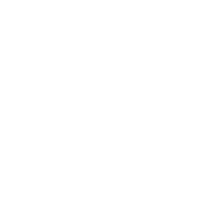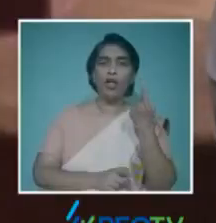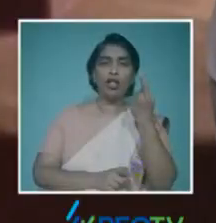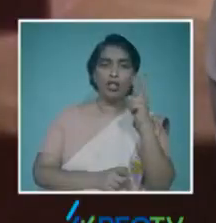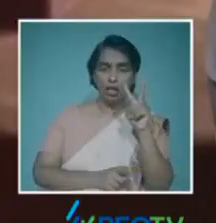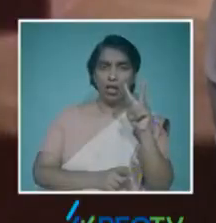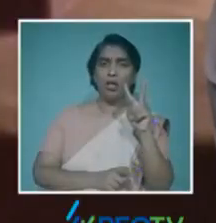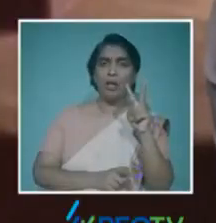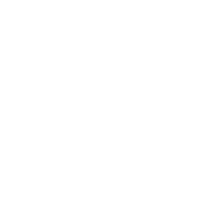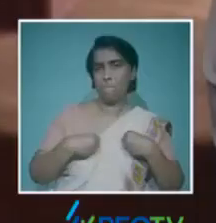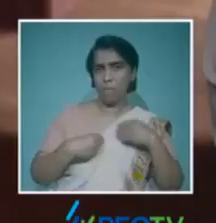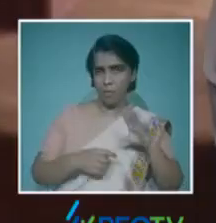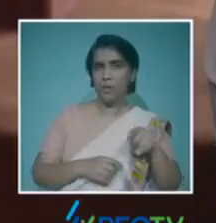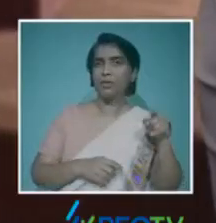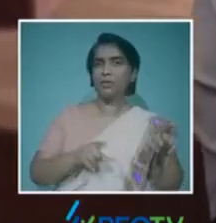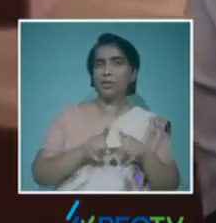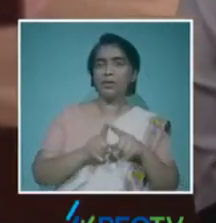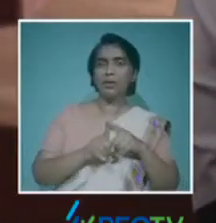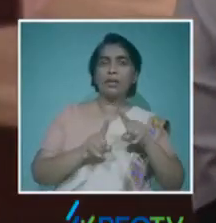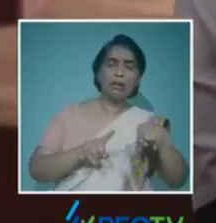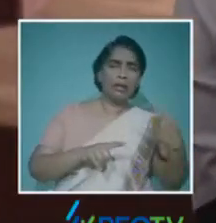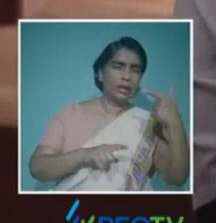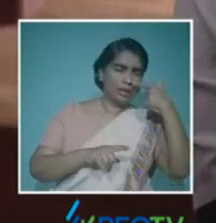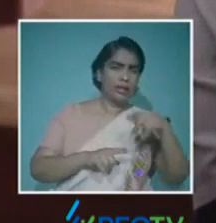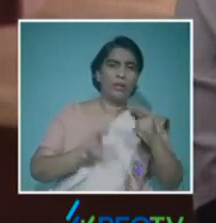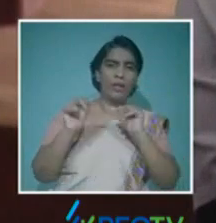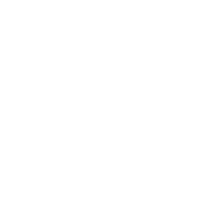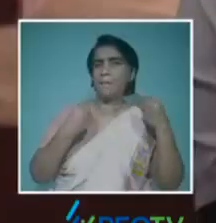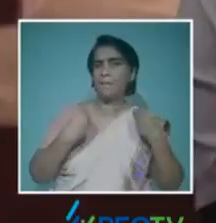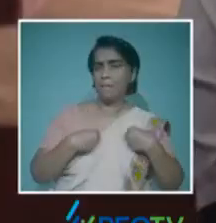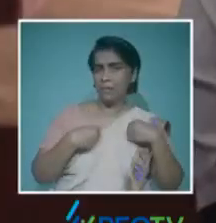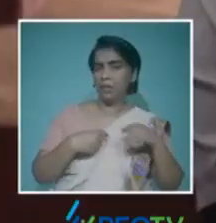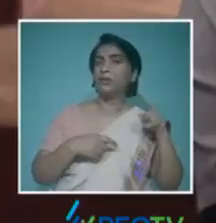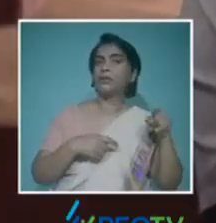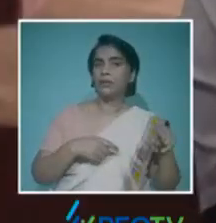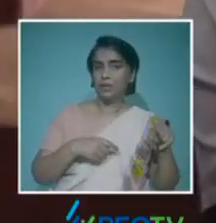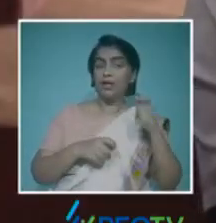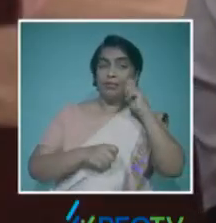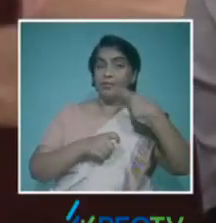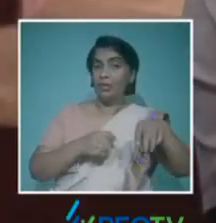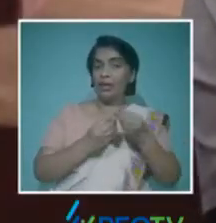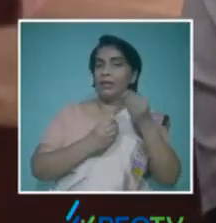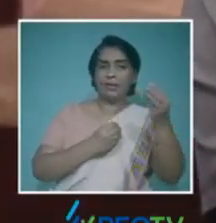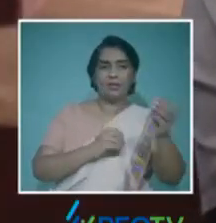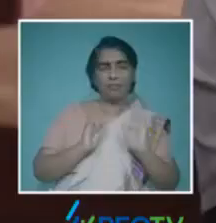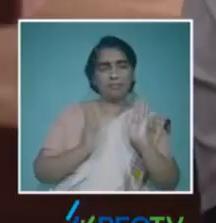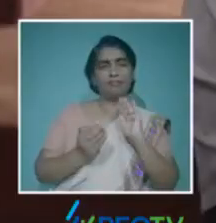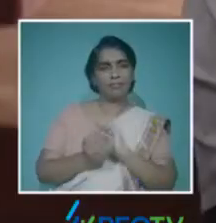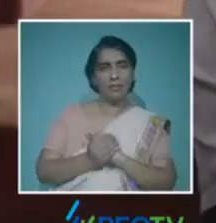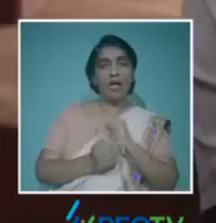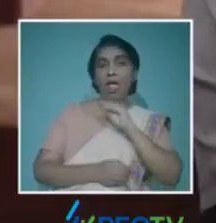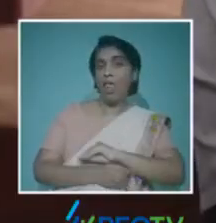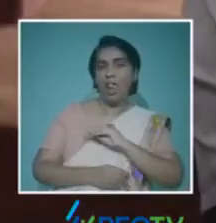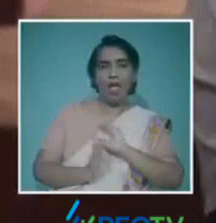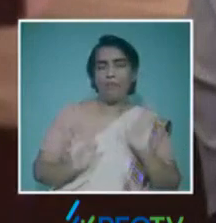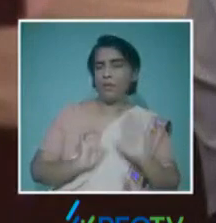රුපියල් 12ක පාඩුවක් තියෙනවා. ඒ වගේම කෙරොසින් වල ගත්තම රුපියල් 22ක පාඩුවක් තියෙනවා. ඒක අපි මේ ජනතාවට නොදී තමයි යන්නේ. ඒ කියන්නේ මේ ලාභයක්